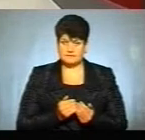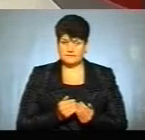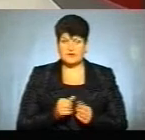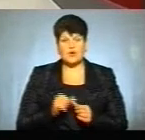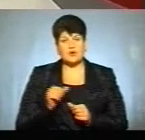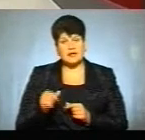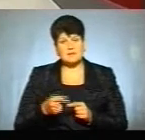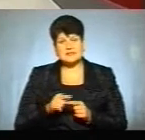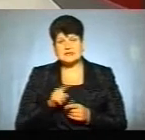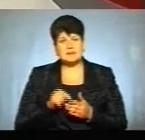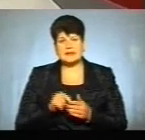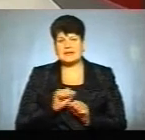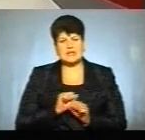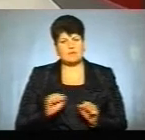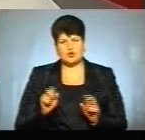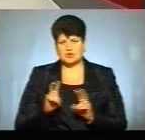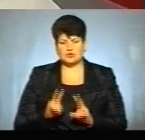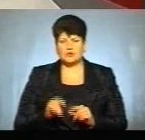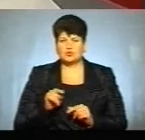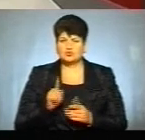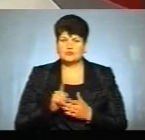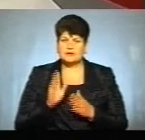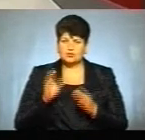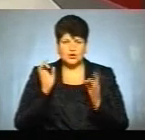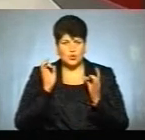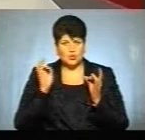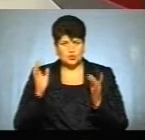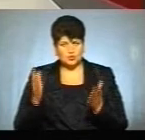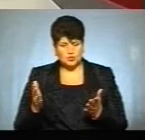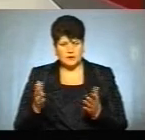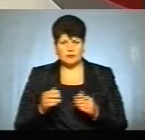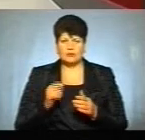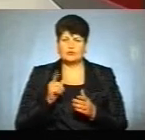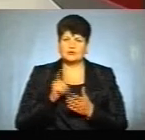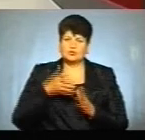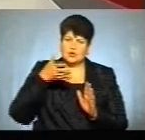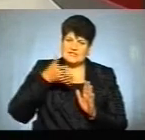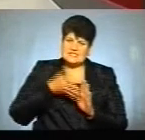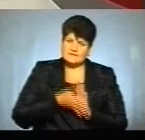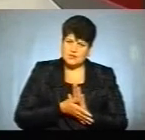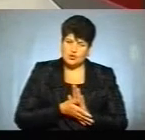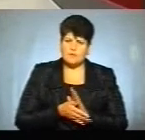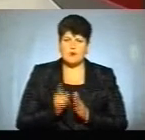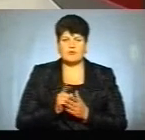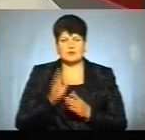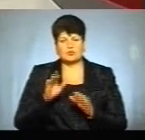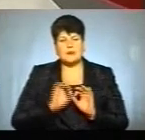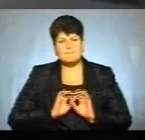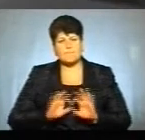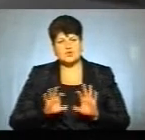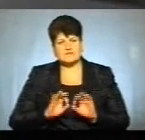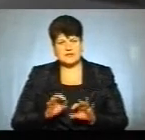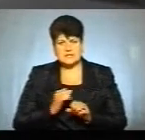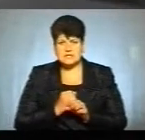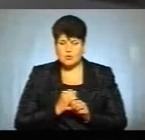Окремо це питання не можна розглядати. Тут повинна бути і культура, тут повинна бути свідомість, тут повинна бути просвітницька робота,